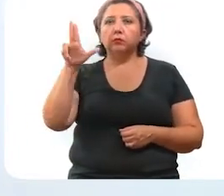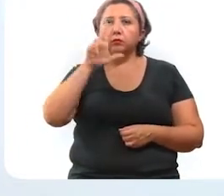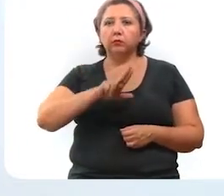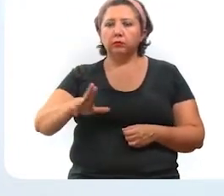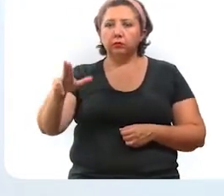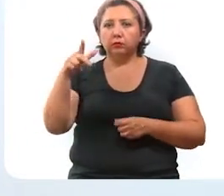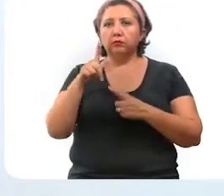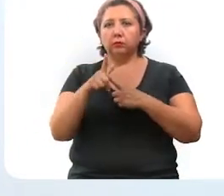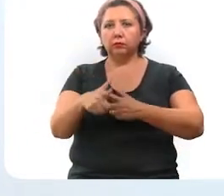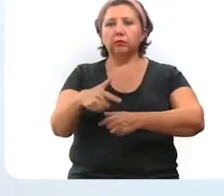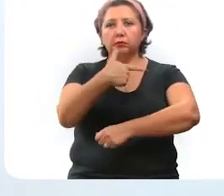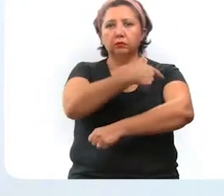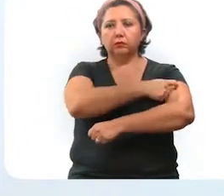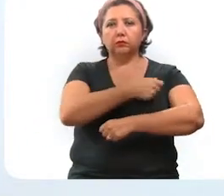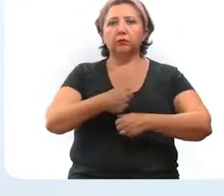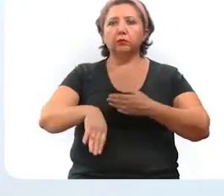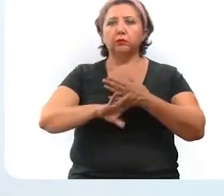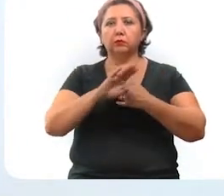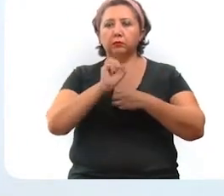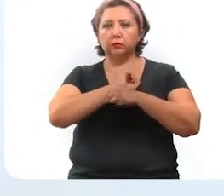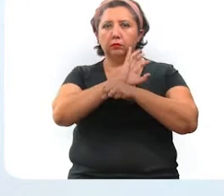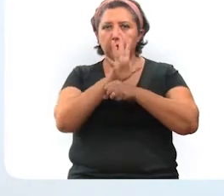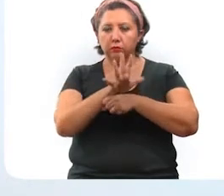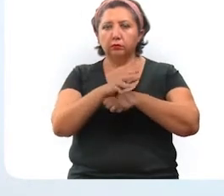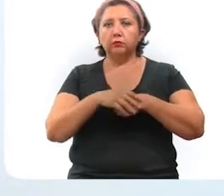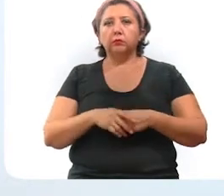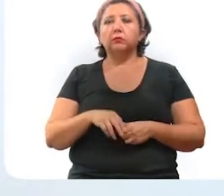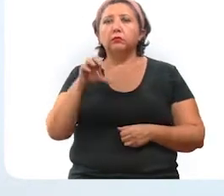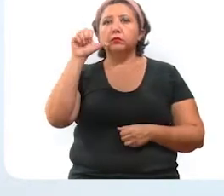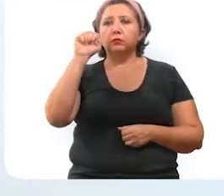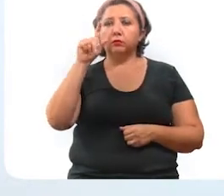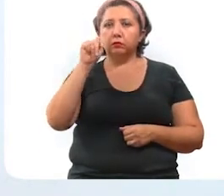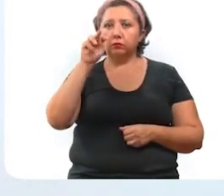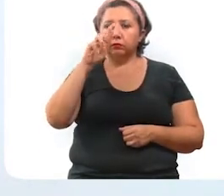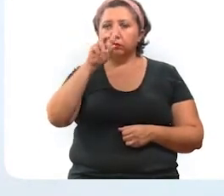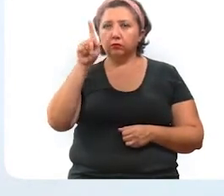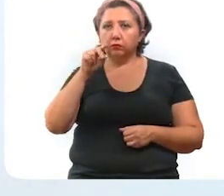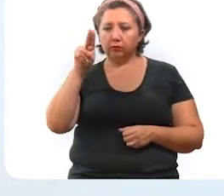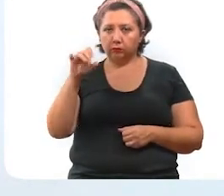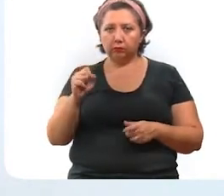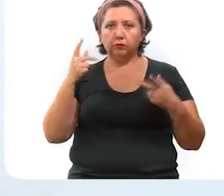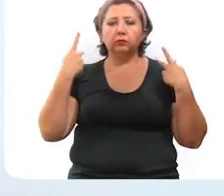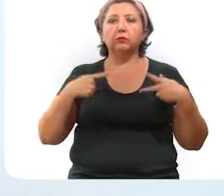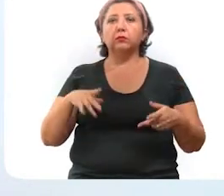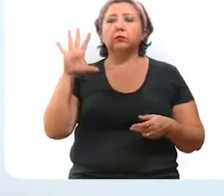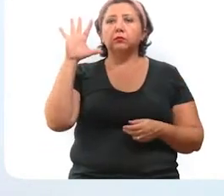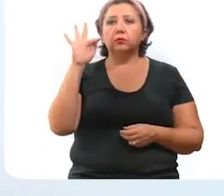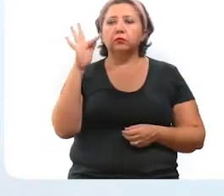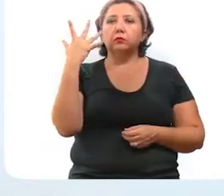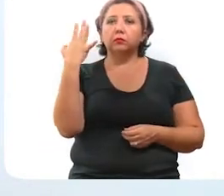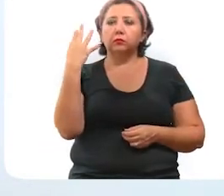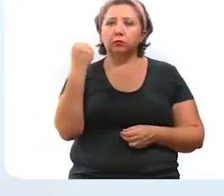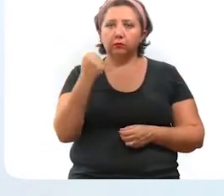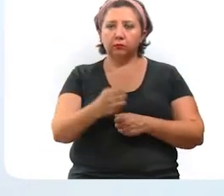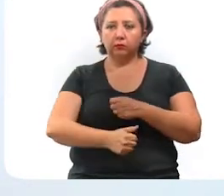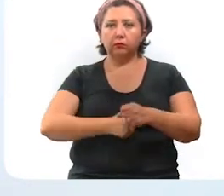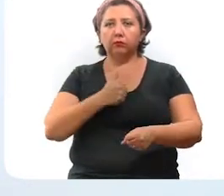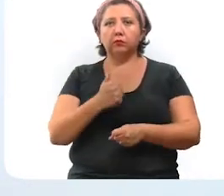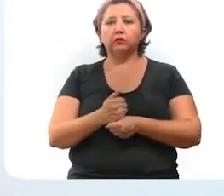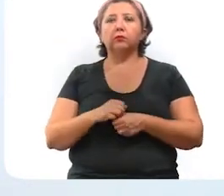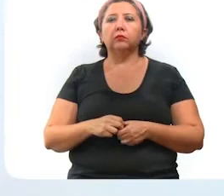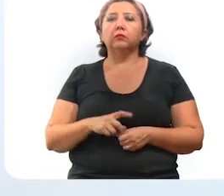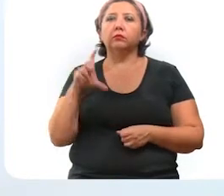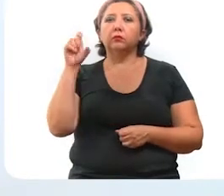jatzil meyajah. Leci geloba, chemash, peto tishko koprio lagarto, san felipe senotio mo kocha, santa elena yashkukul, chikin